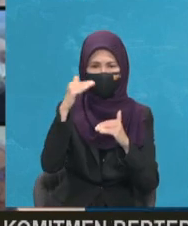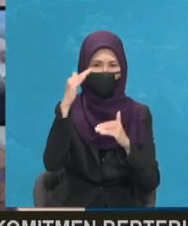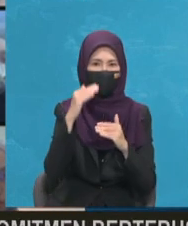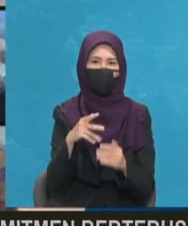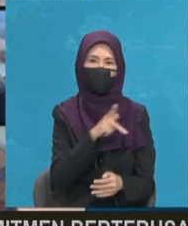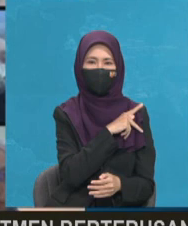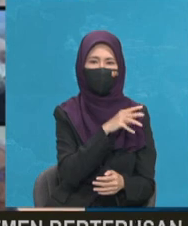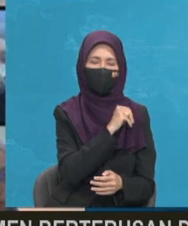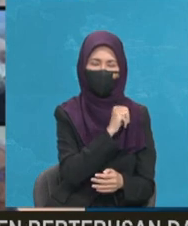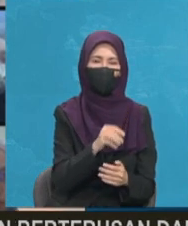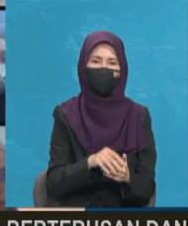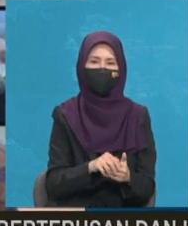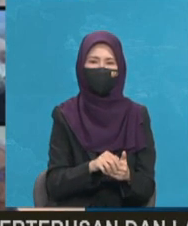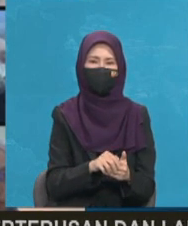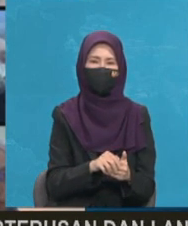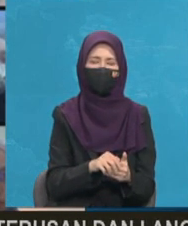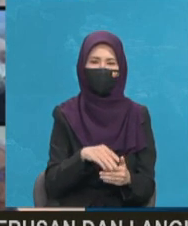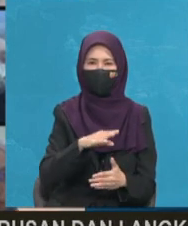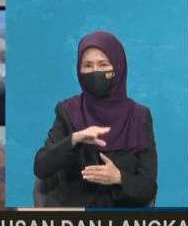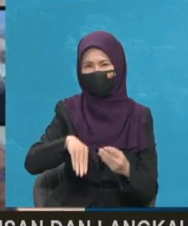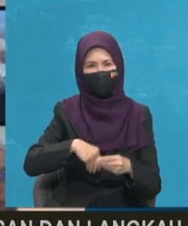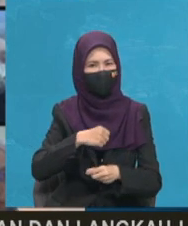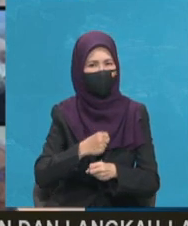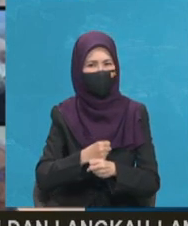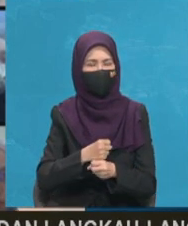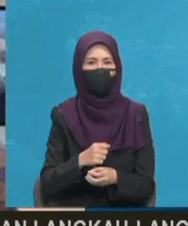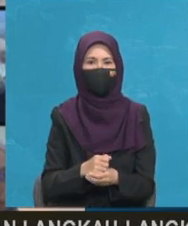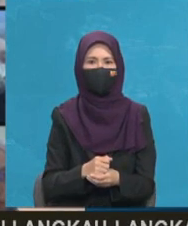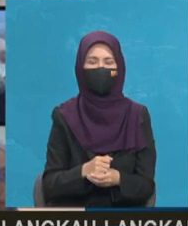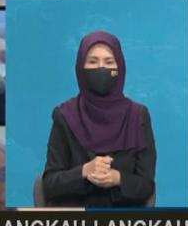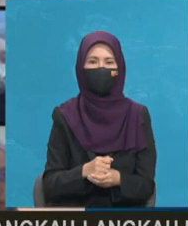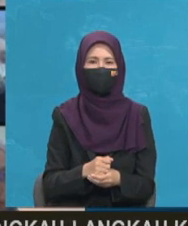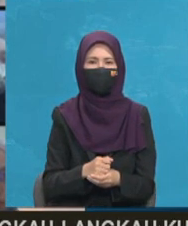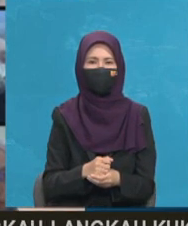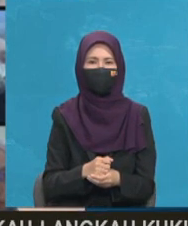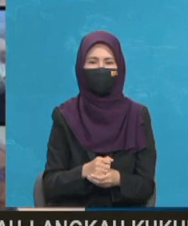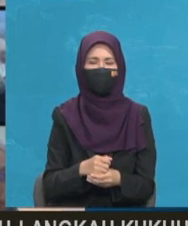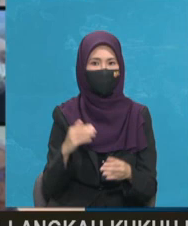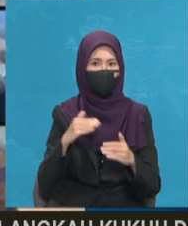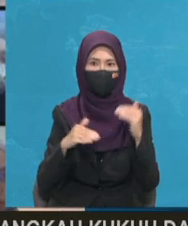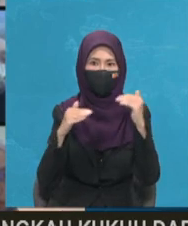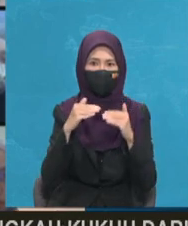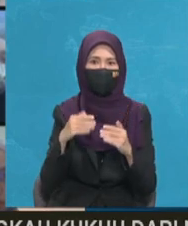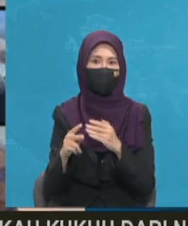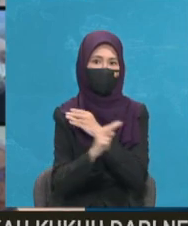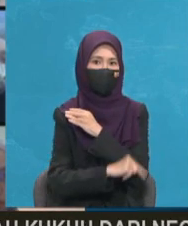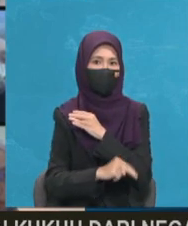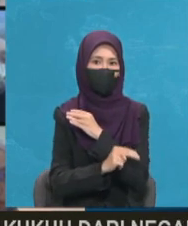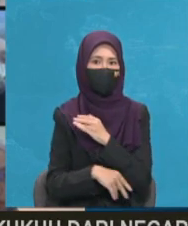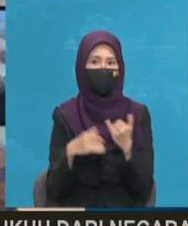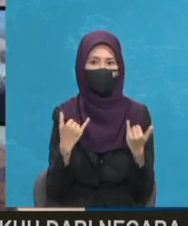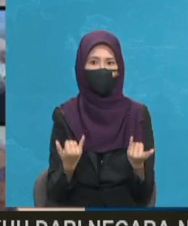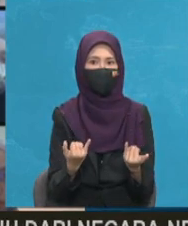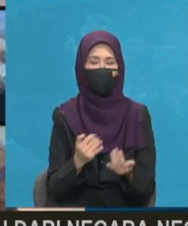selaku penerus si committee standart dan mengucapkannya antara lain menyentuh mengenai dasar industri pembinaan di negara ini yaitu